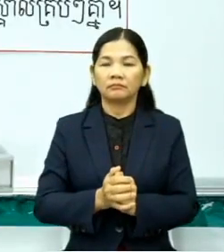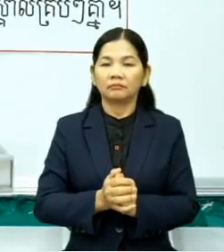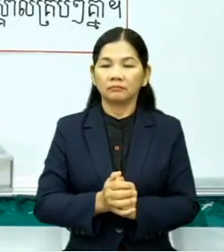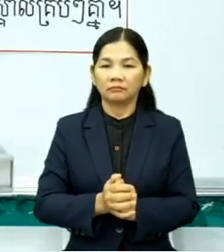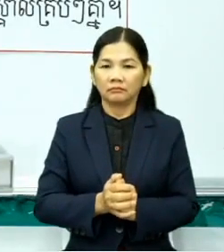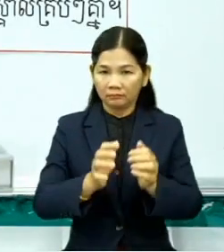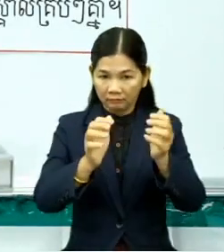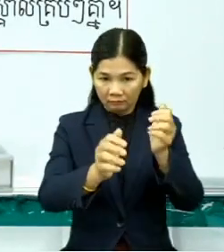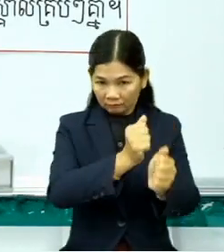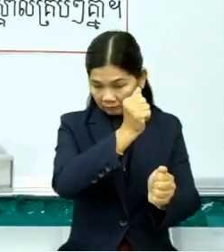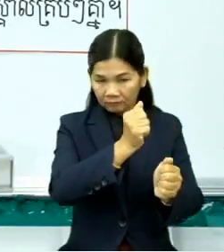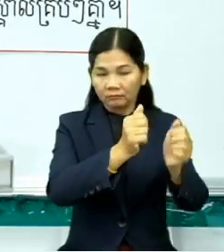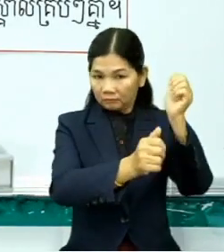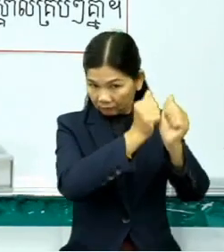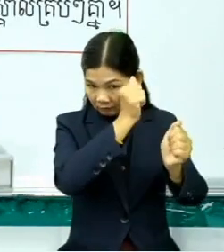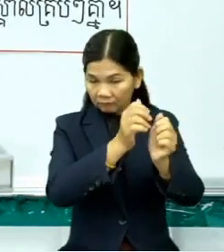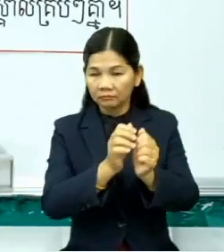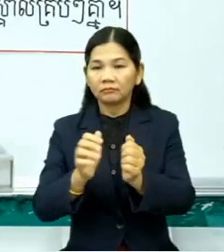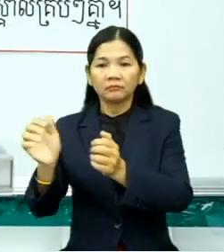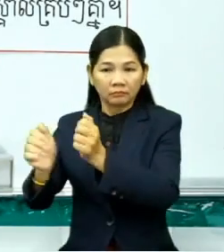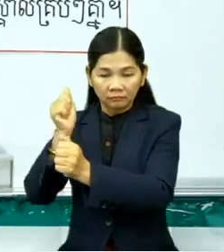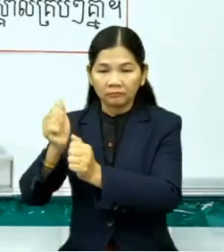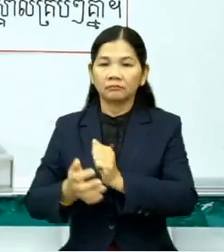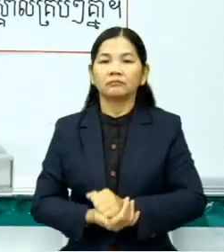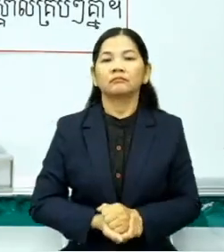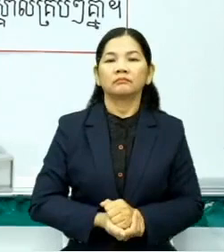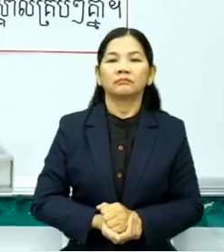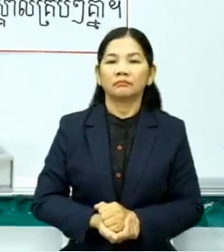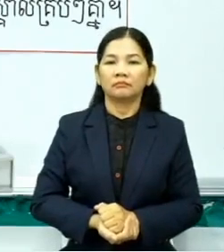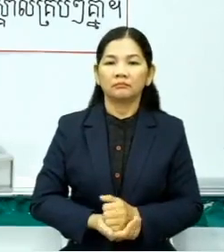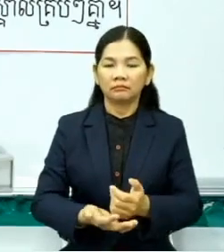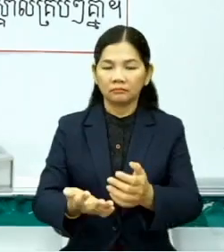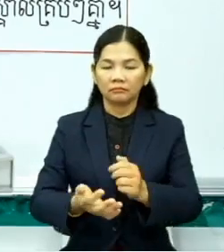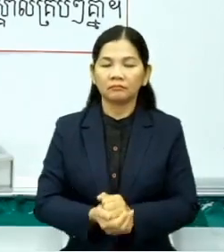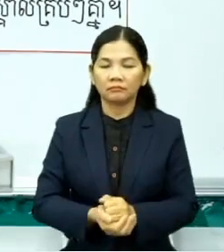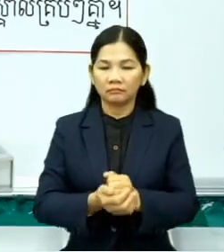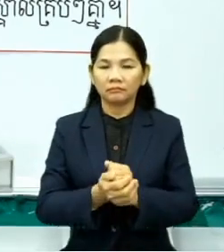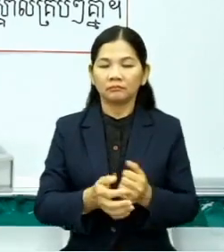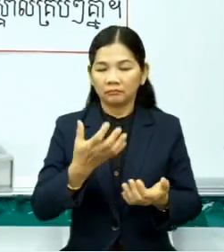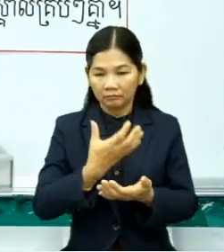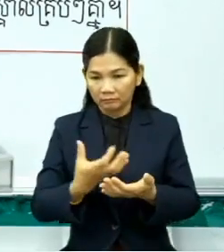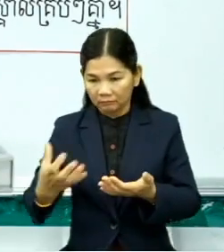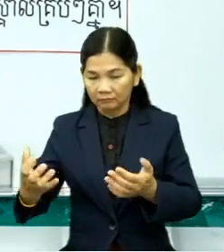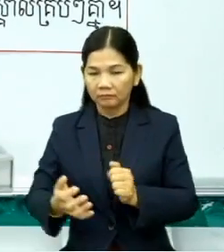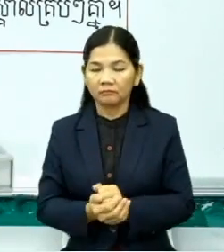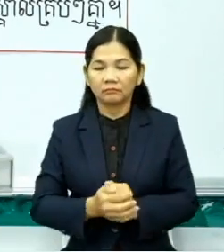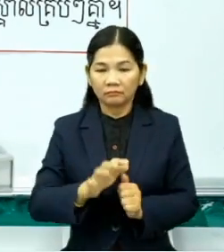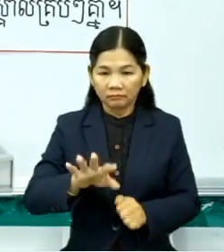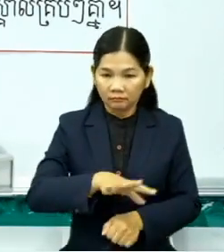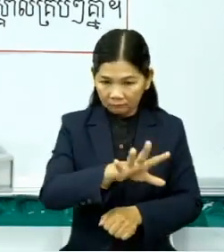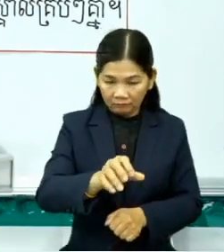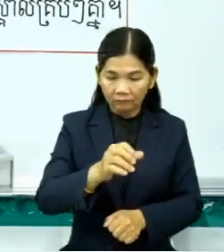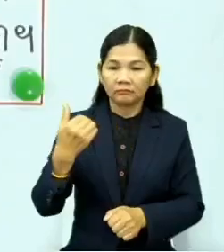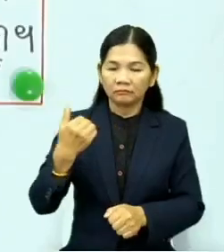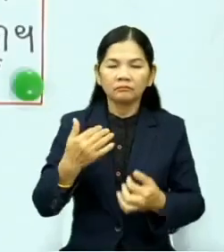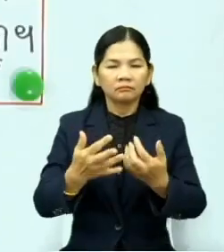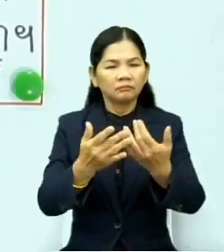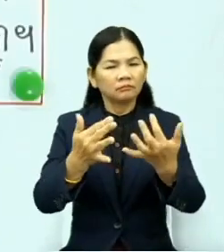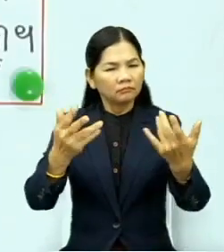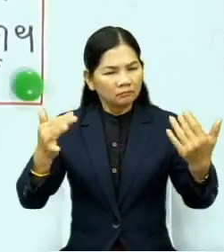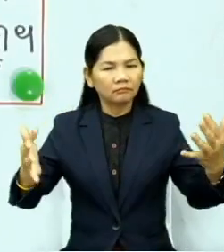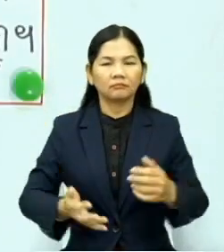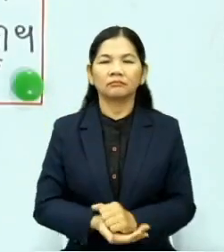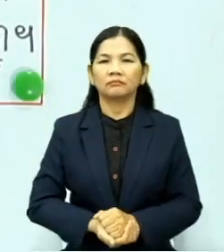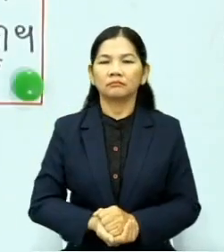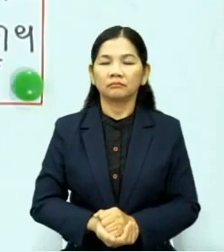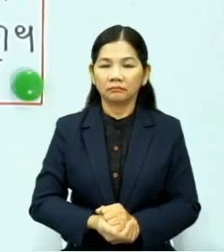trông chạp là con nát chạp kì dọc móc lạc lạc là con chàng chấm cứ ốp có chạp đồ đằng thầy khám ái cứ nằm miền tràn